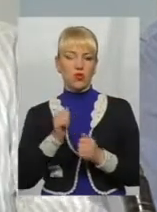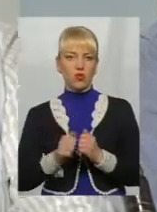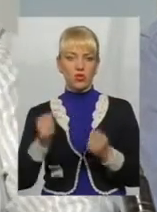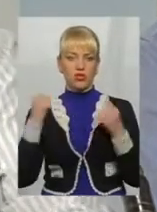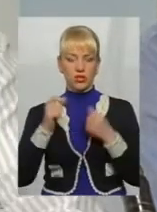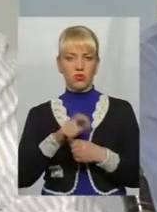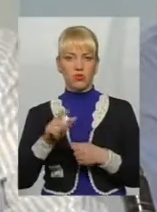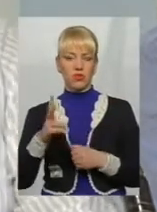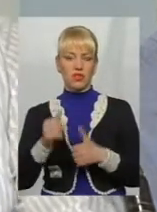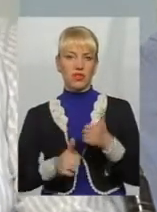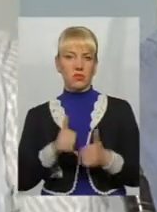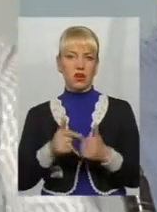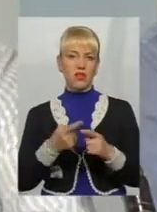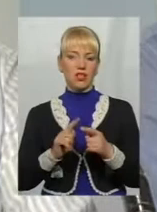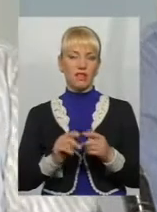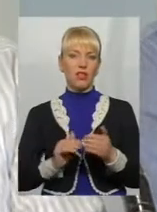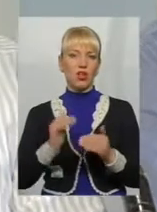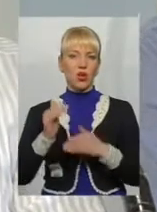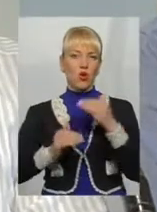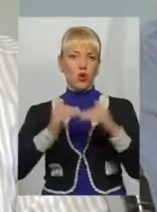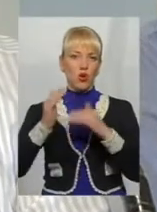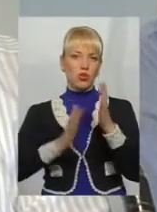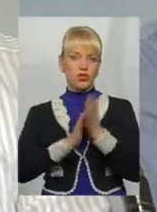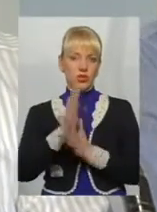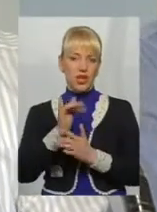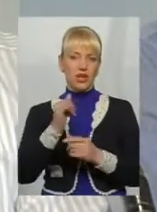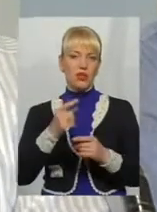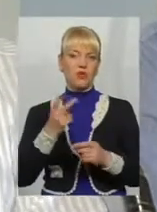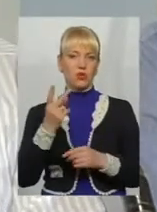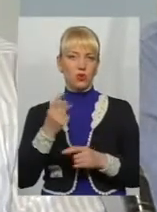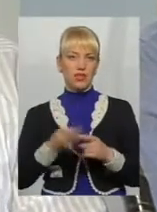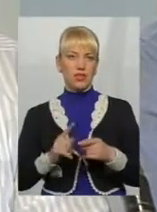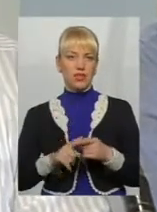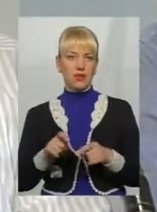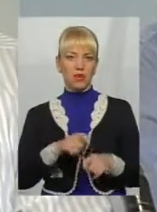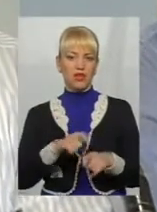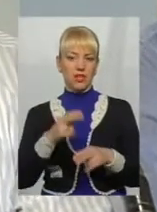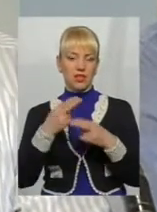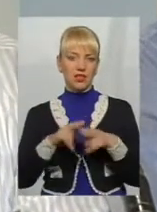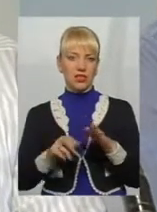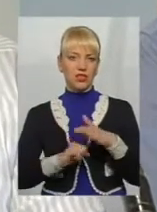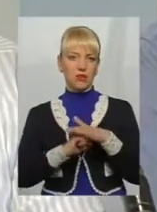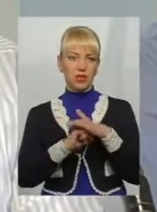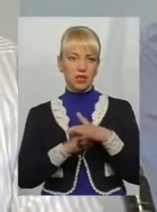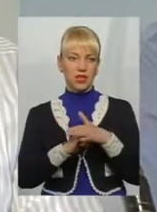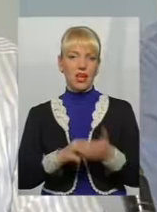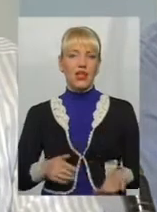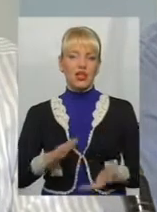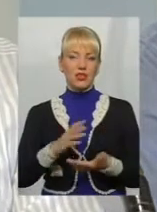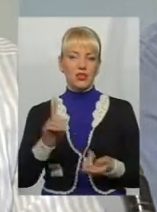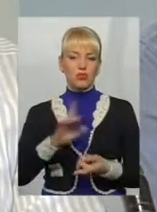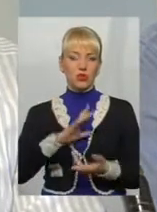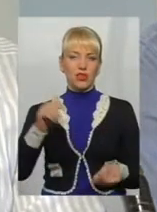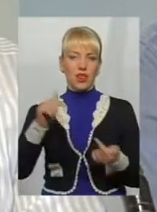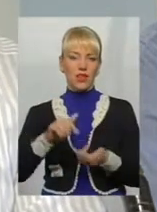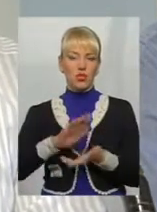на змаганнях він росте. І, по-друге, це матеріально-технічна база, належні умови, щоб